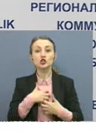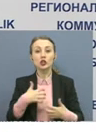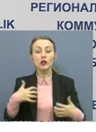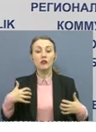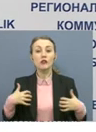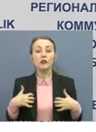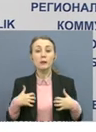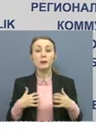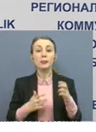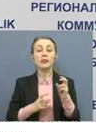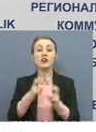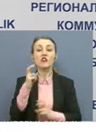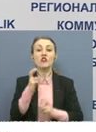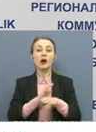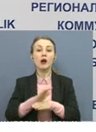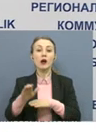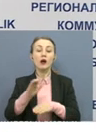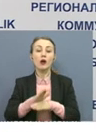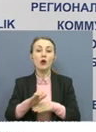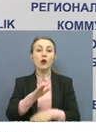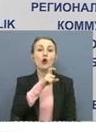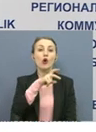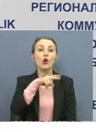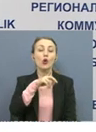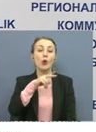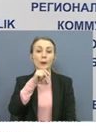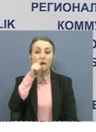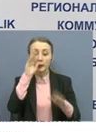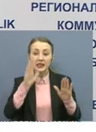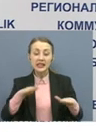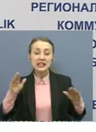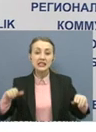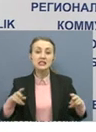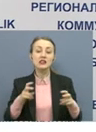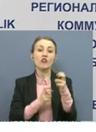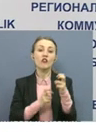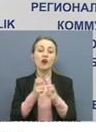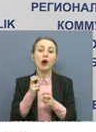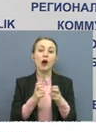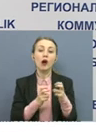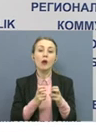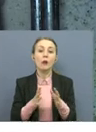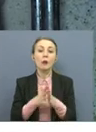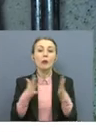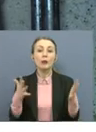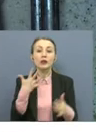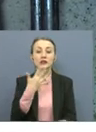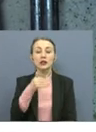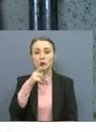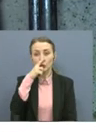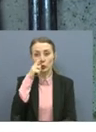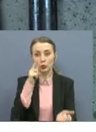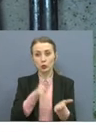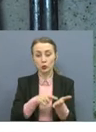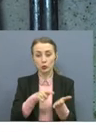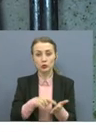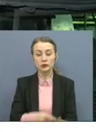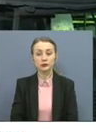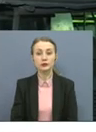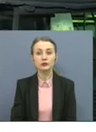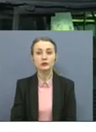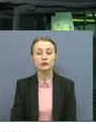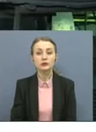болса, онда биылғы жылы осы жұмыстар басталады деп. Аудан орталығының тұрғын